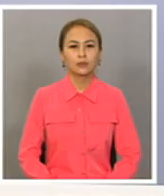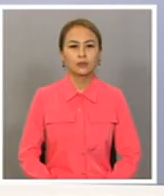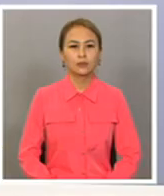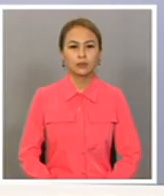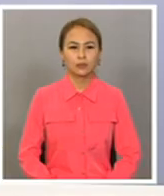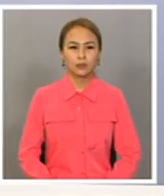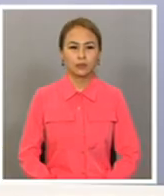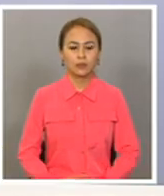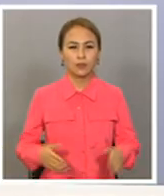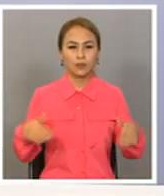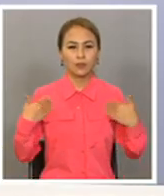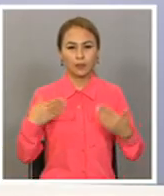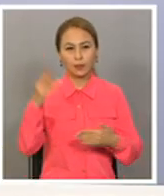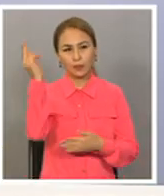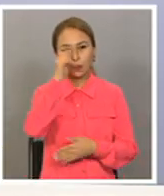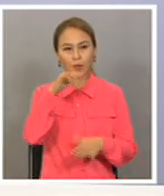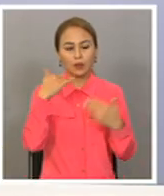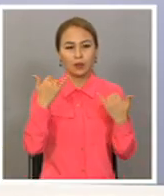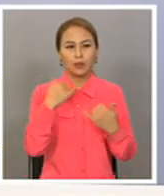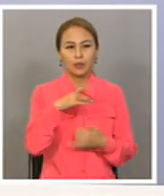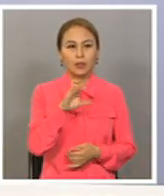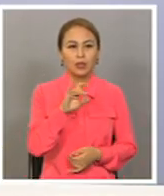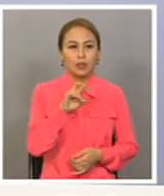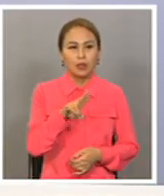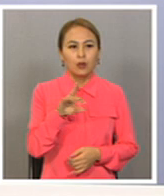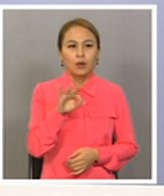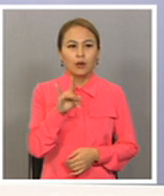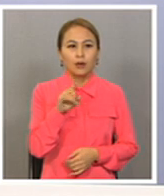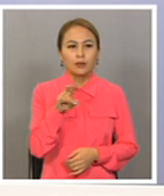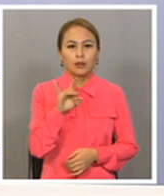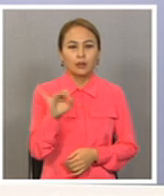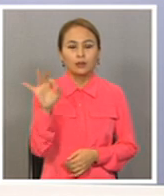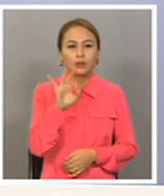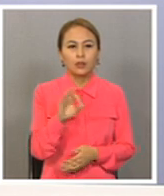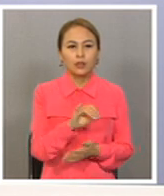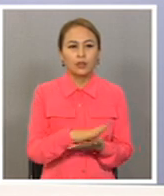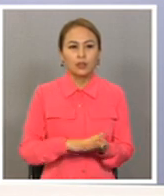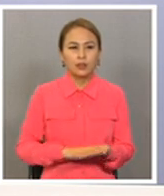Сәлеметсіздер ме оқушылар, бүгін берел қорғандары тақырыбын жалғастырамыз.